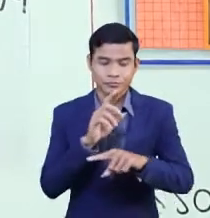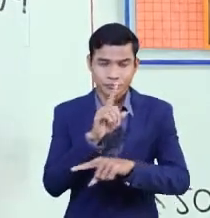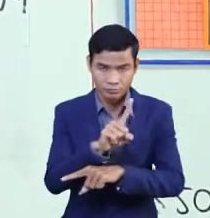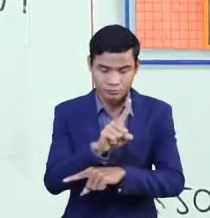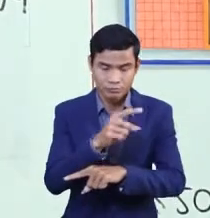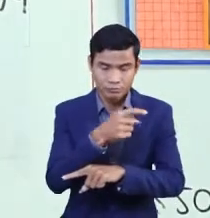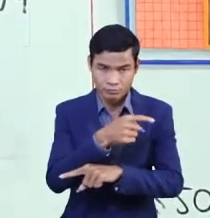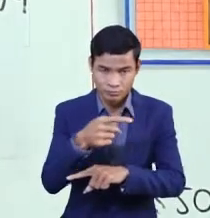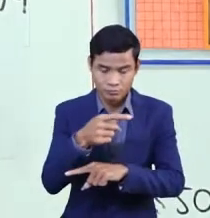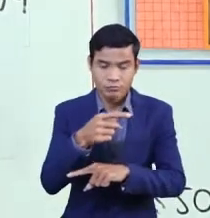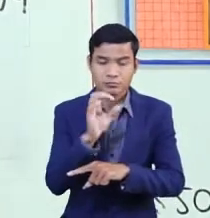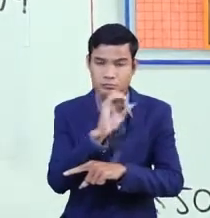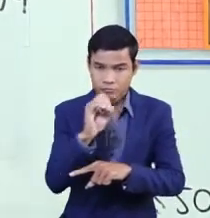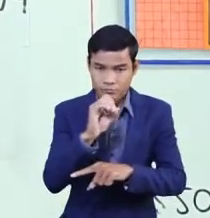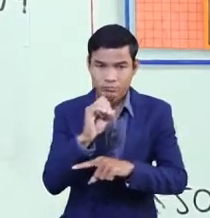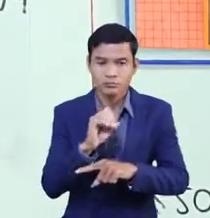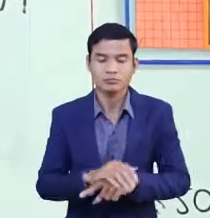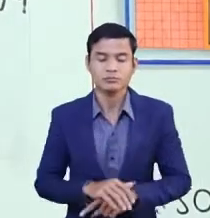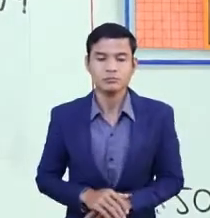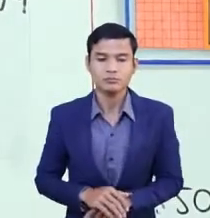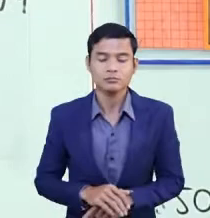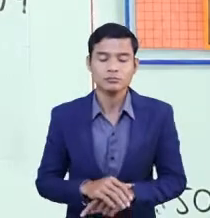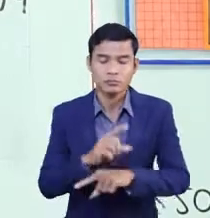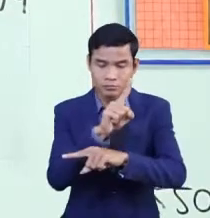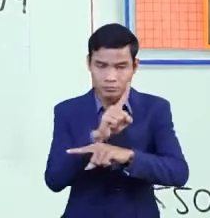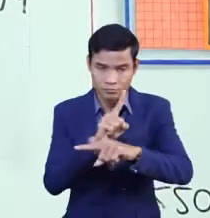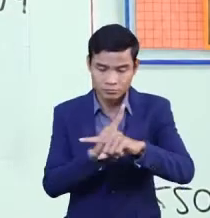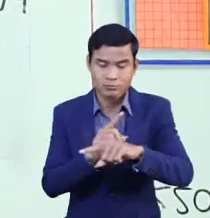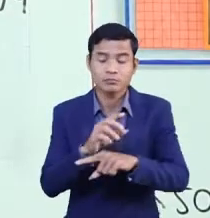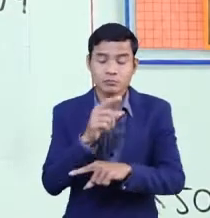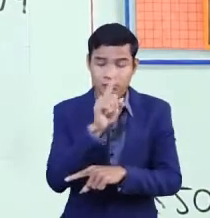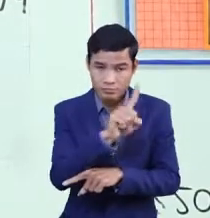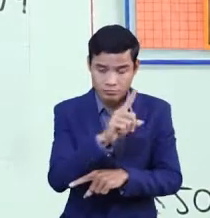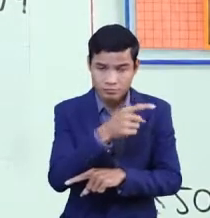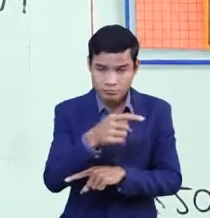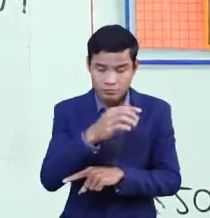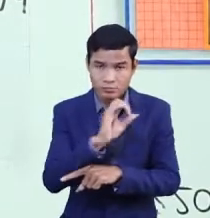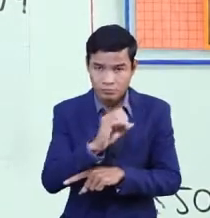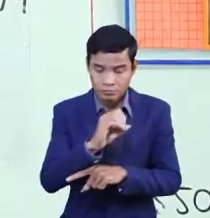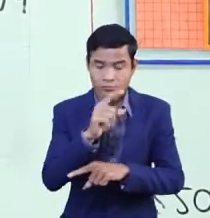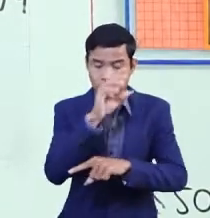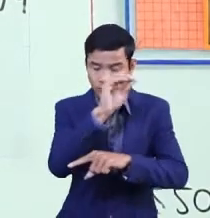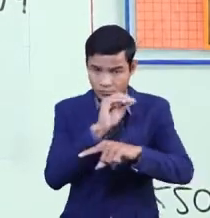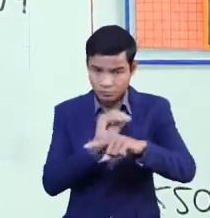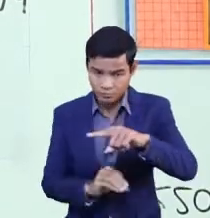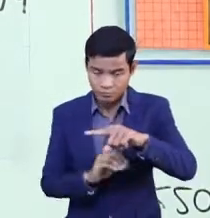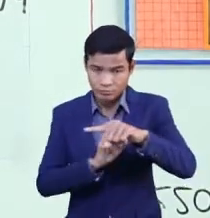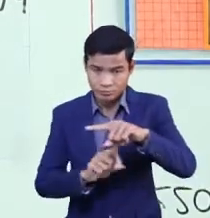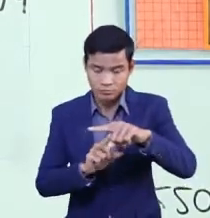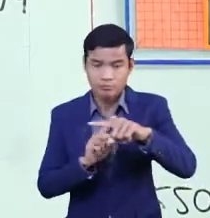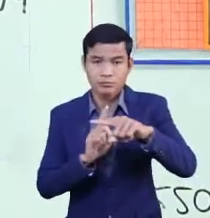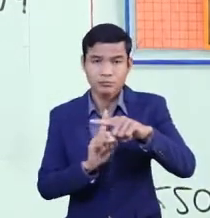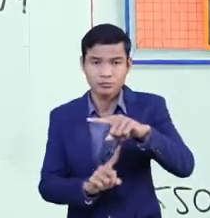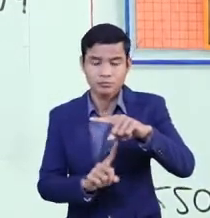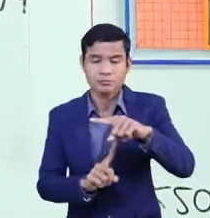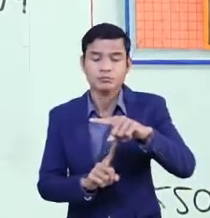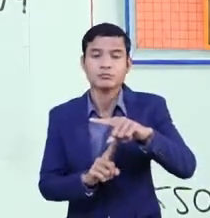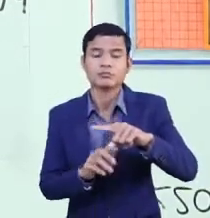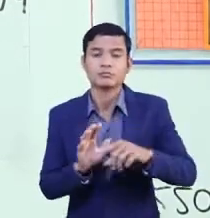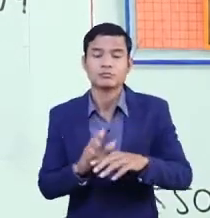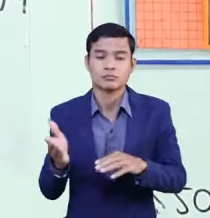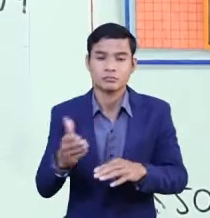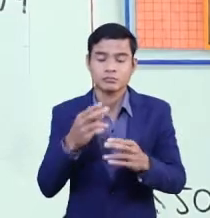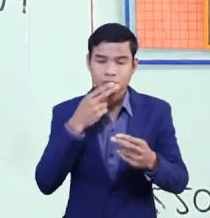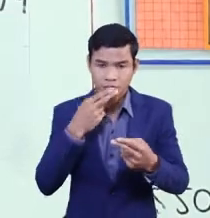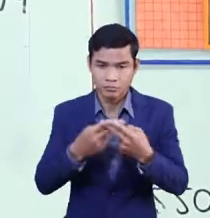ដកចាទម្លាក់ចាមួយគ្មានអ្វីដកទម្លាក់ចោះសរសេរលេខលេខ1អញ្ចឹ